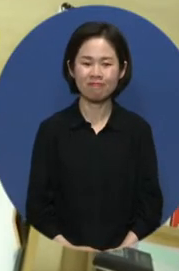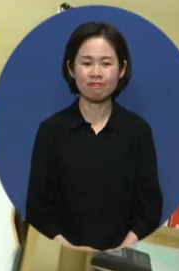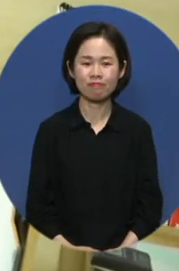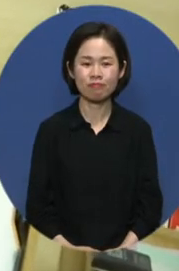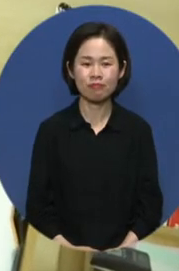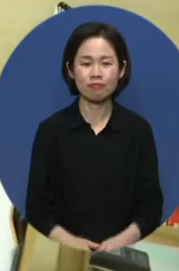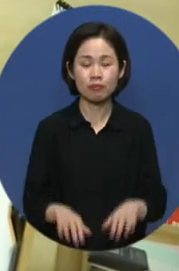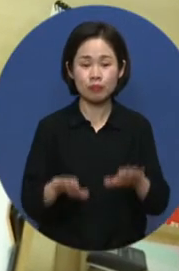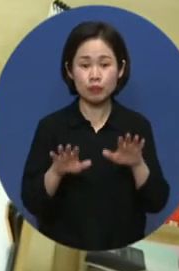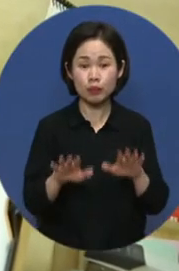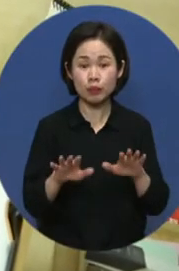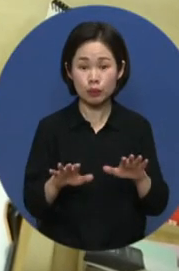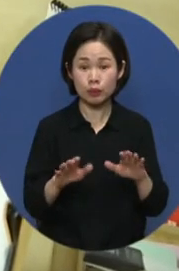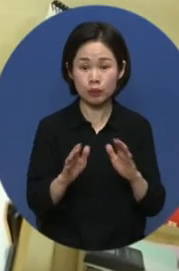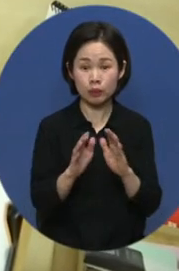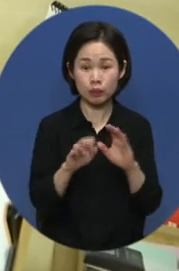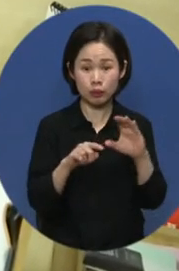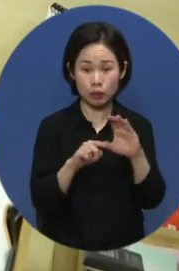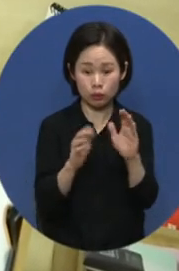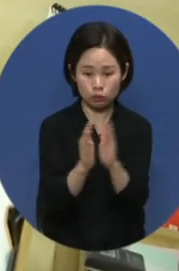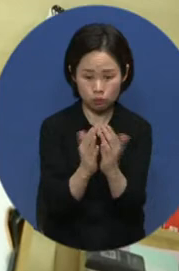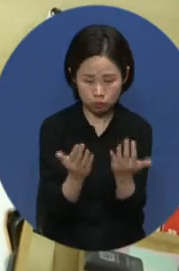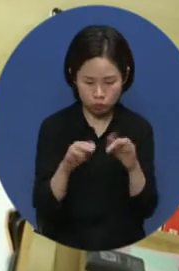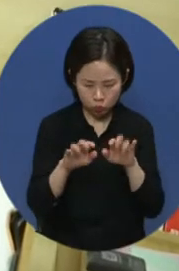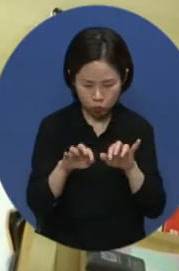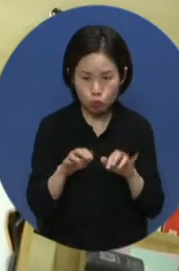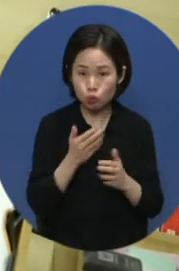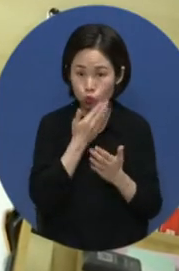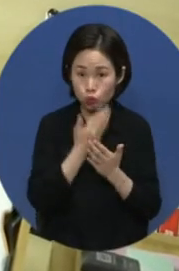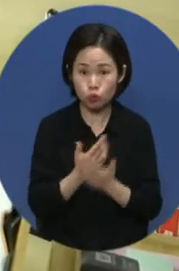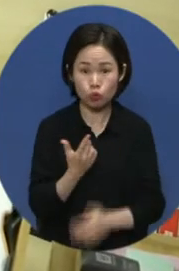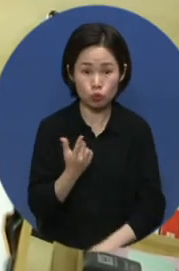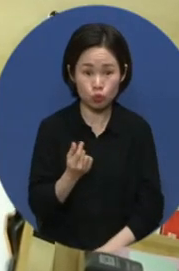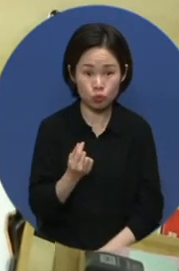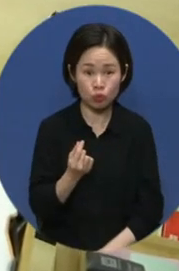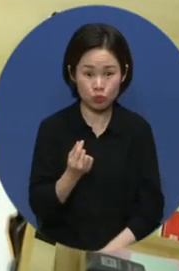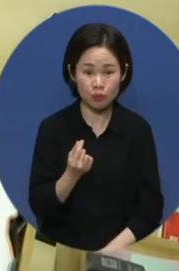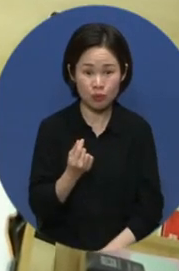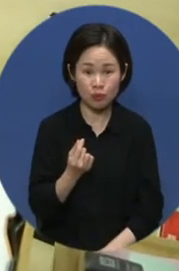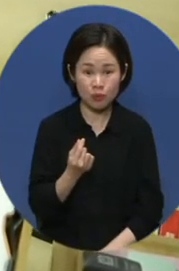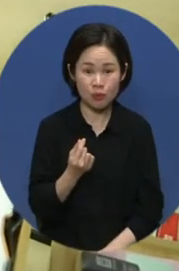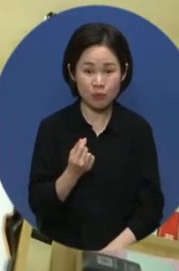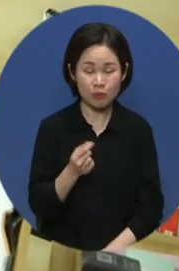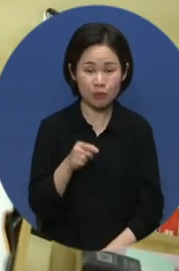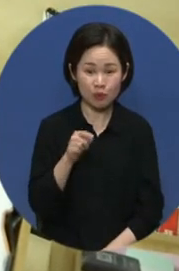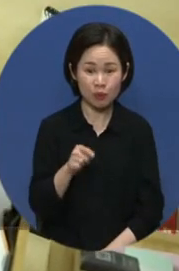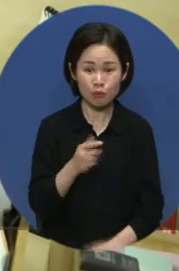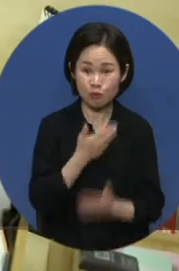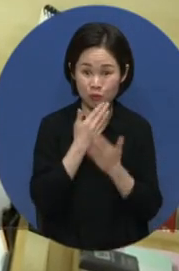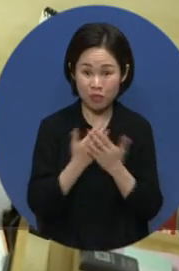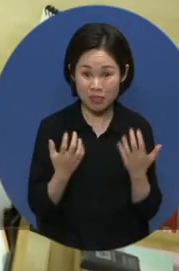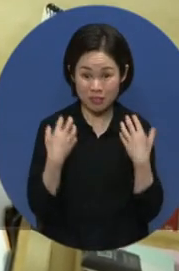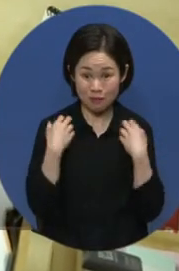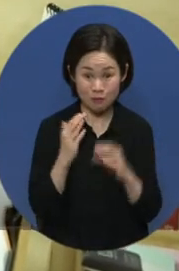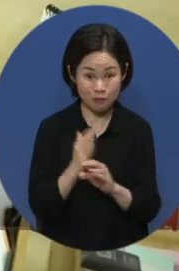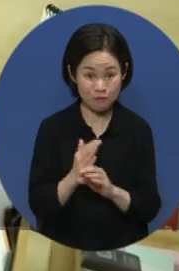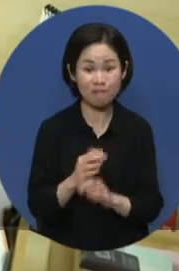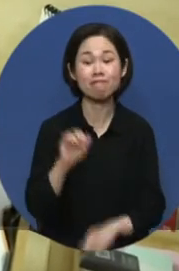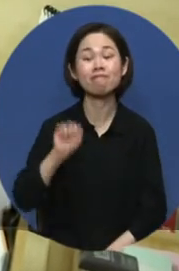그럼 지금 이 작업이 제일 중요한 작업이잖아요. 네. 소상소통에서 되게 중요한 작업 맡고 계신 거네요. 네,